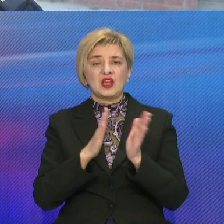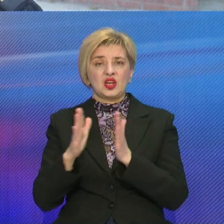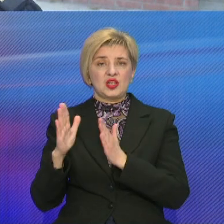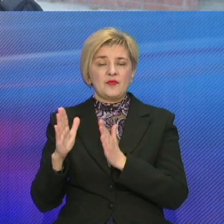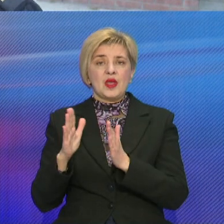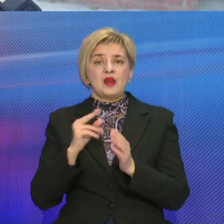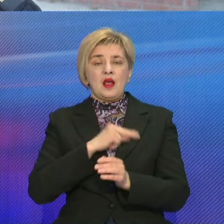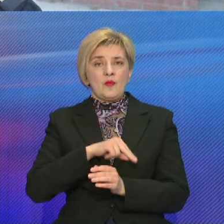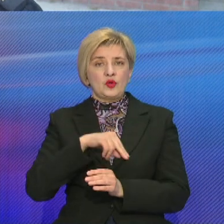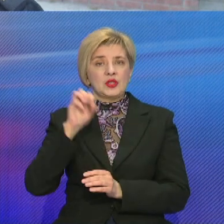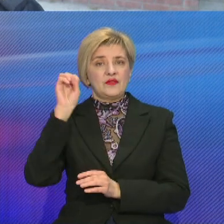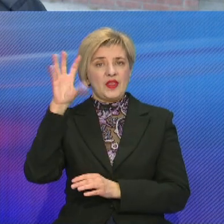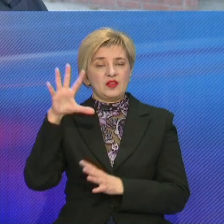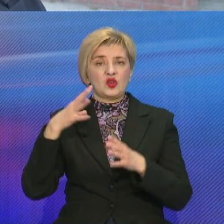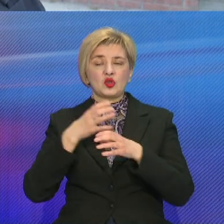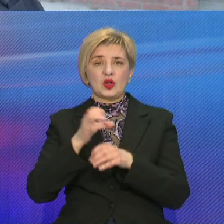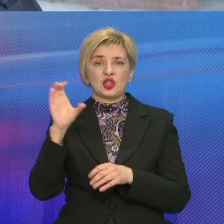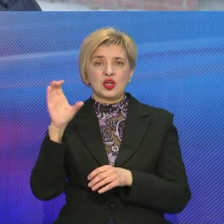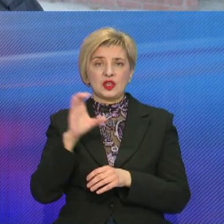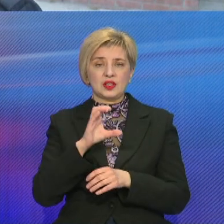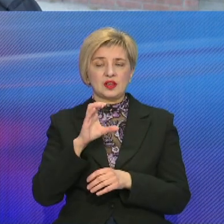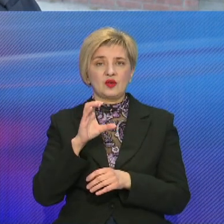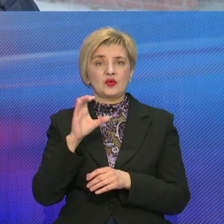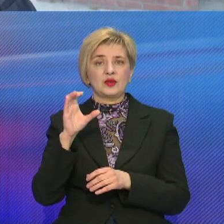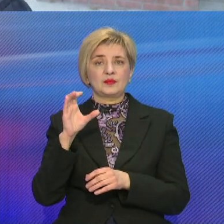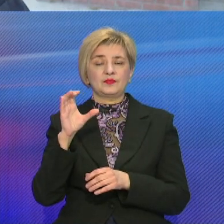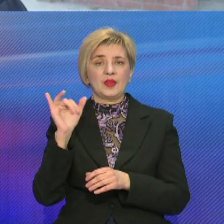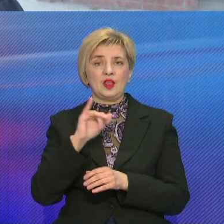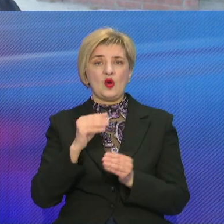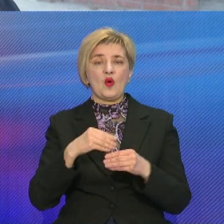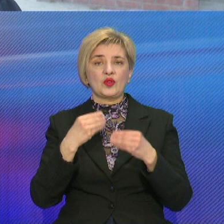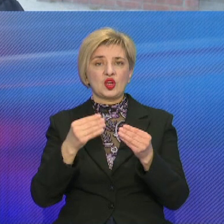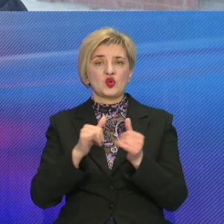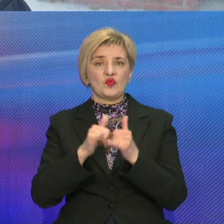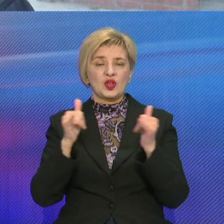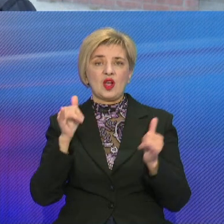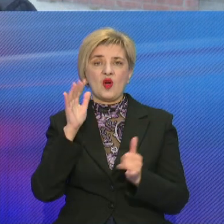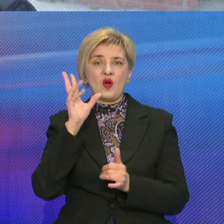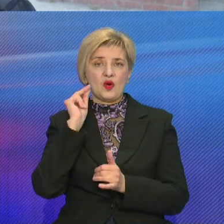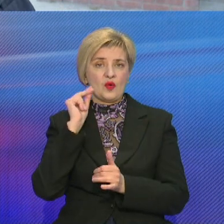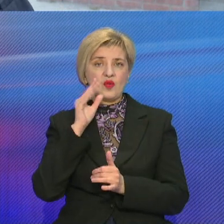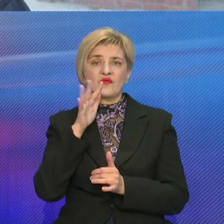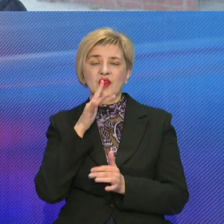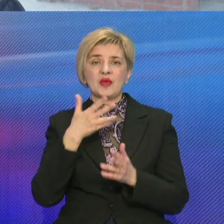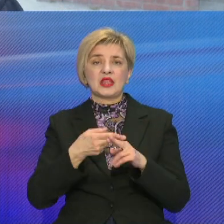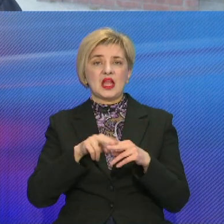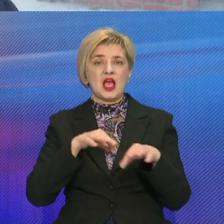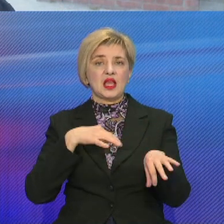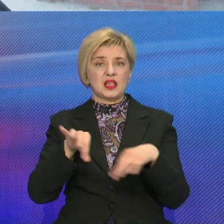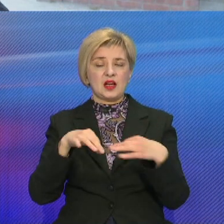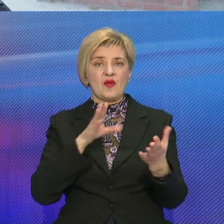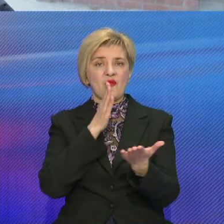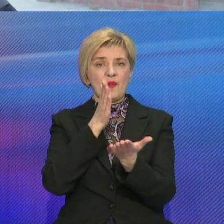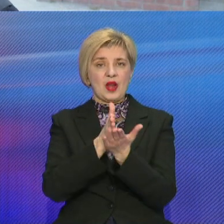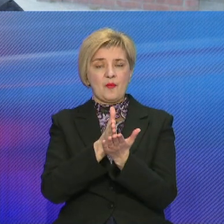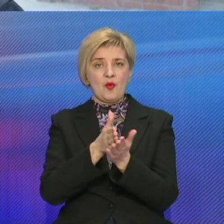объекта в части сокращения секунд и отдачи увеличения количества времени для двигающегося транспорта в прямом направлении по